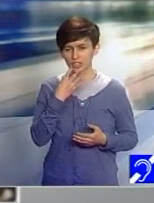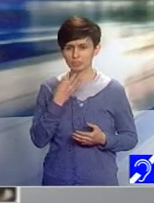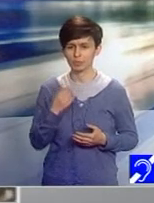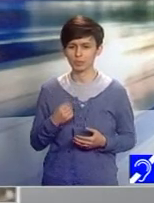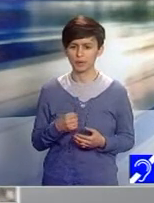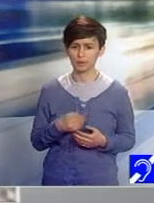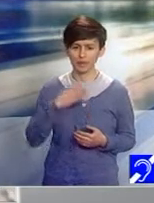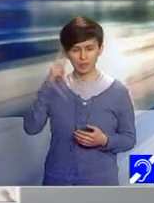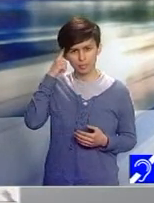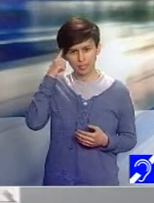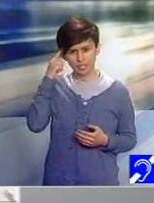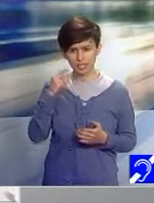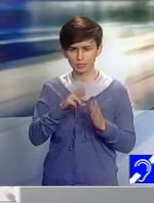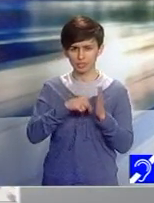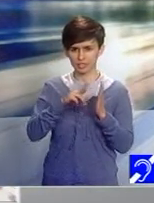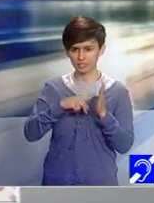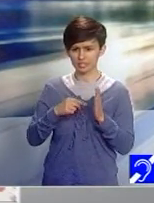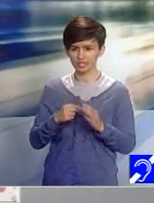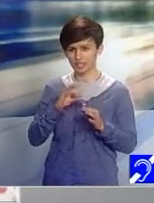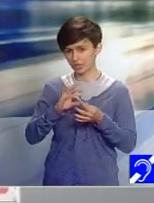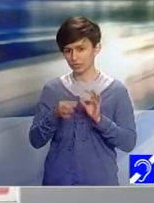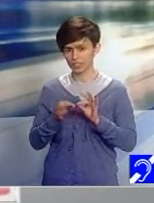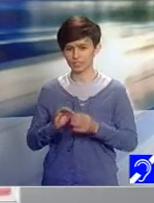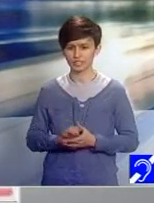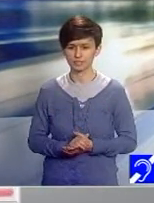desene și colaje multicolore.